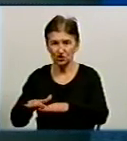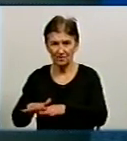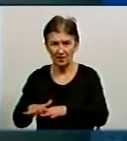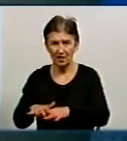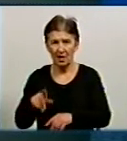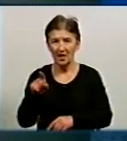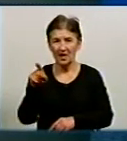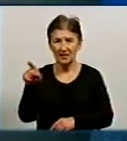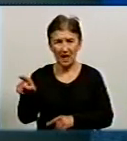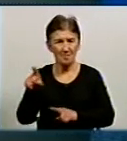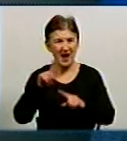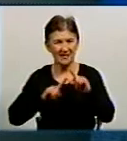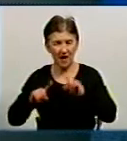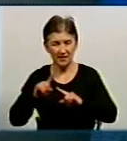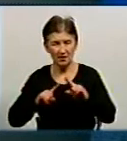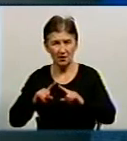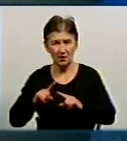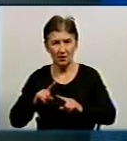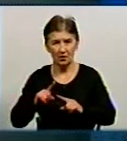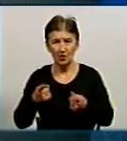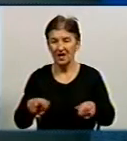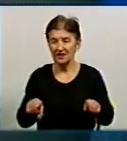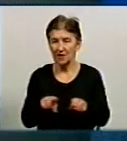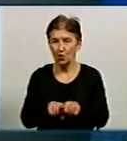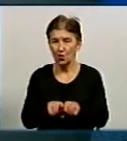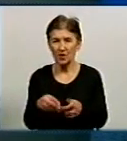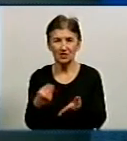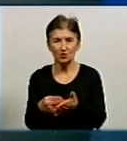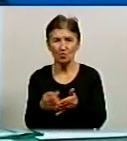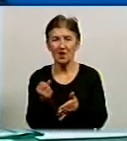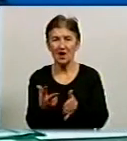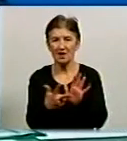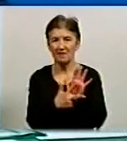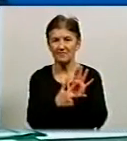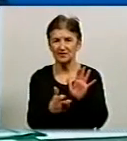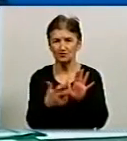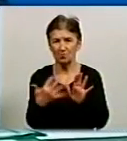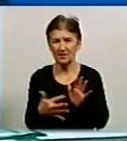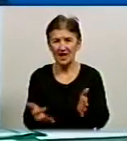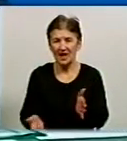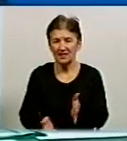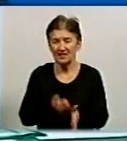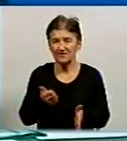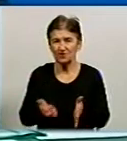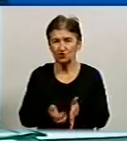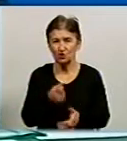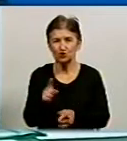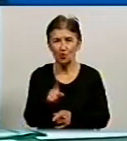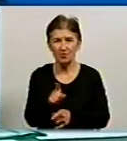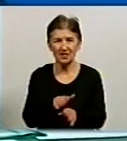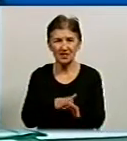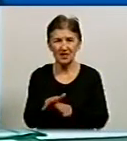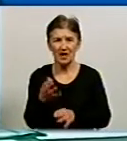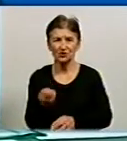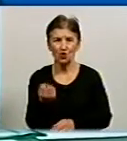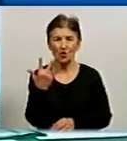раді, там от буквально такої суми, як 850 тисяч гривень, не вистачало для того, щоб реалізувати ще